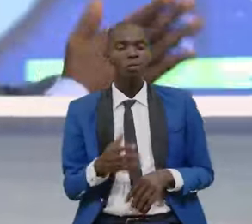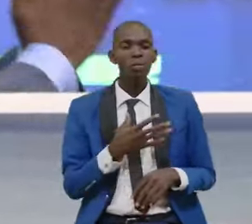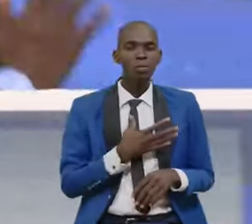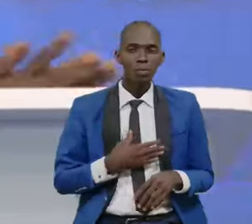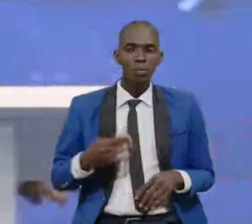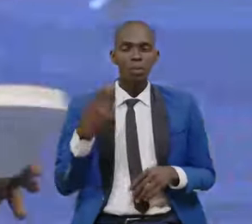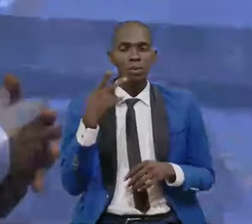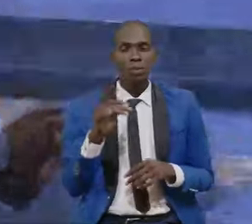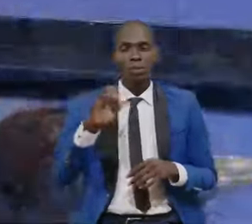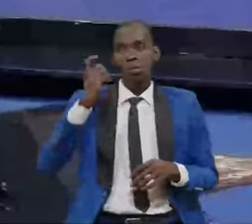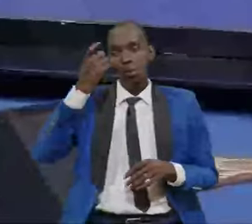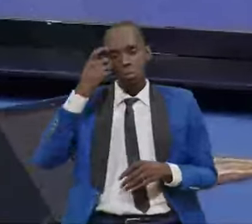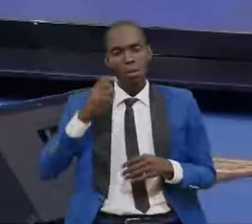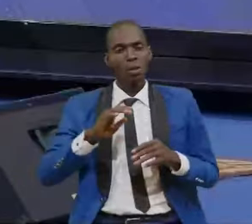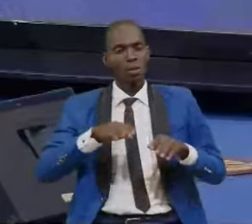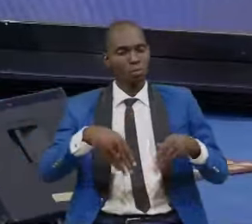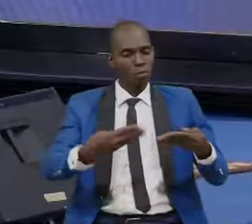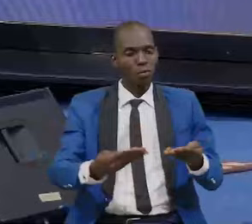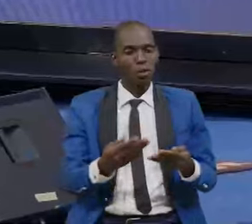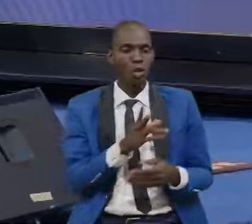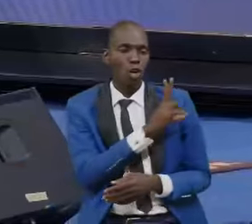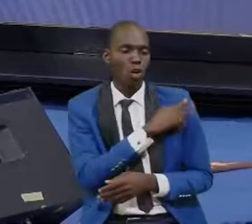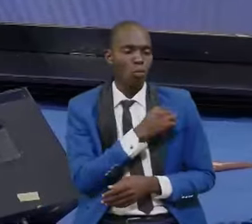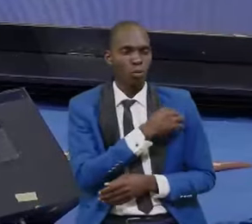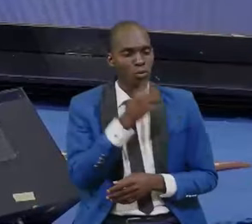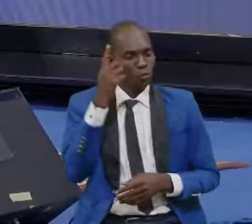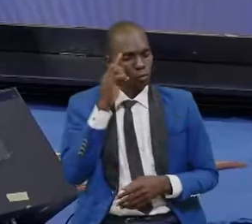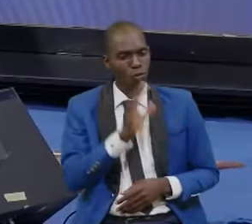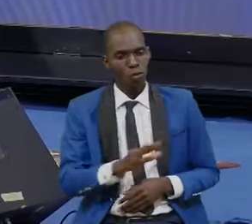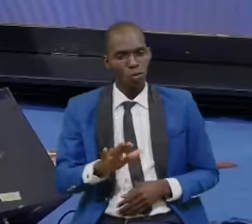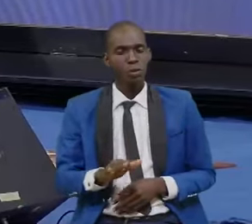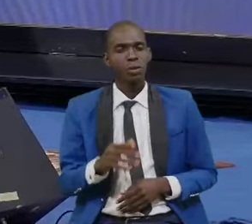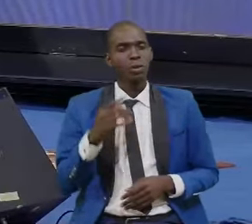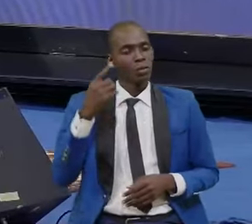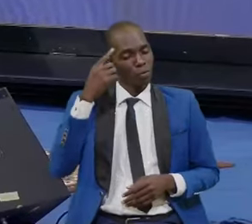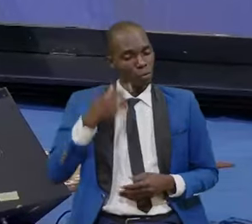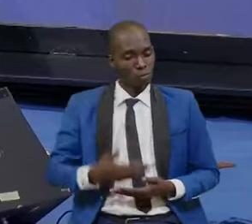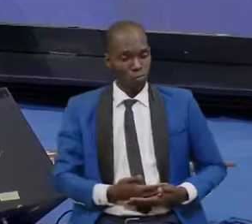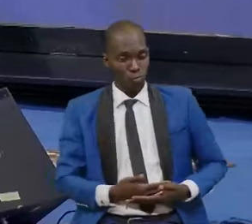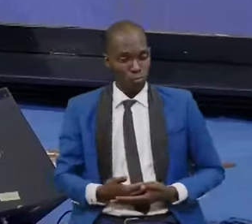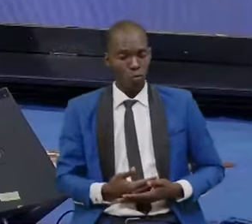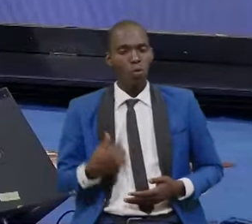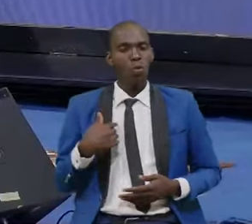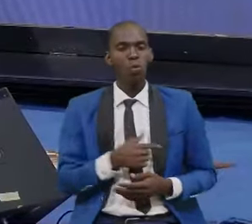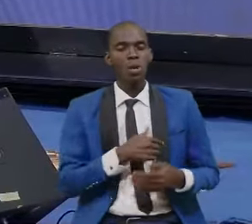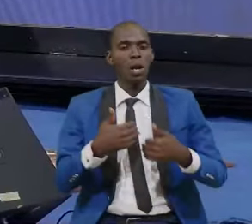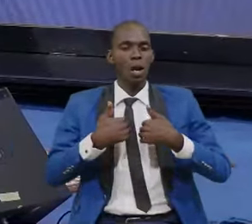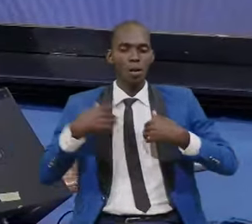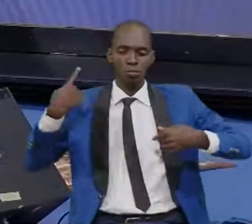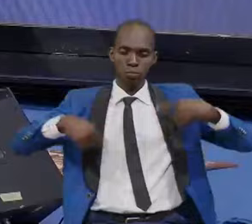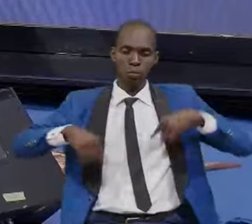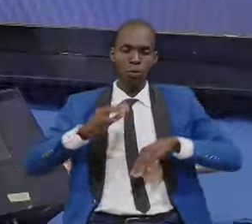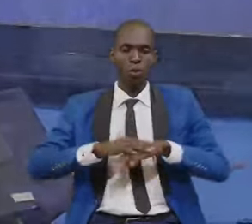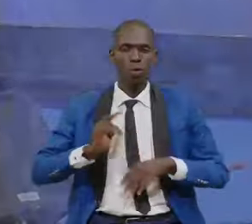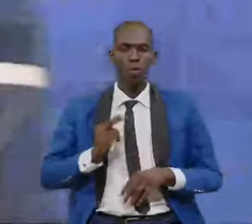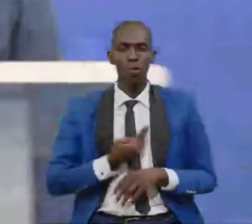gouvernement donne les hôpitaux pour les enfants. Parce que depuis l'enfance, nous avons des blessures sur nous. Et